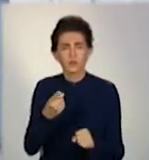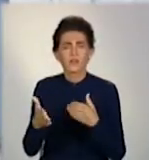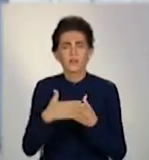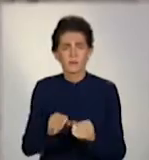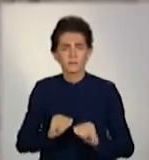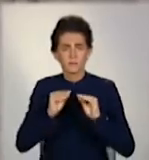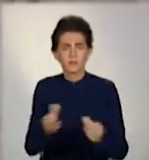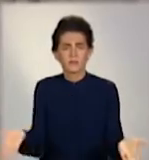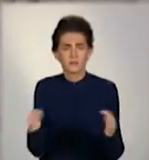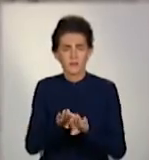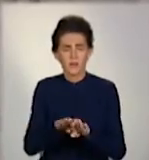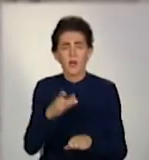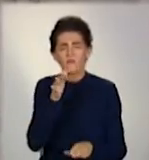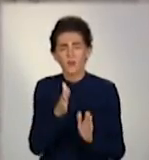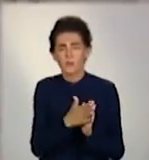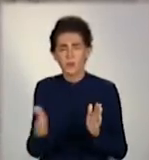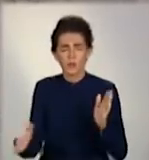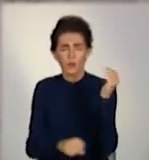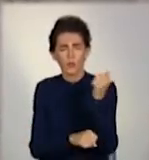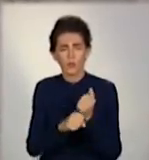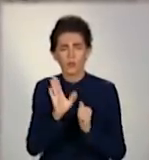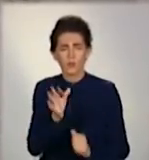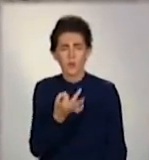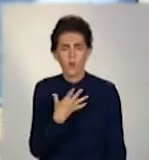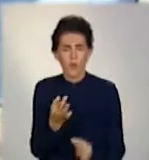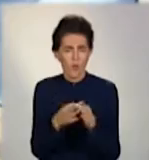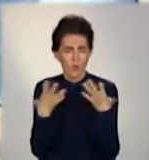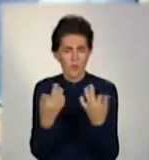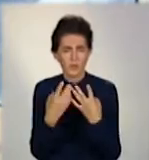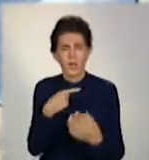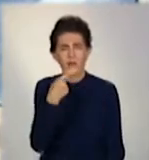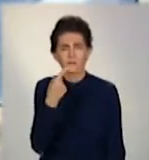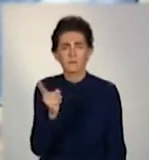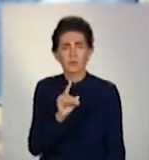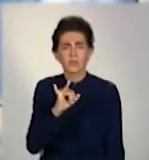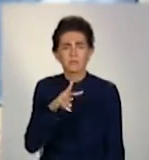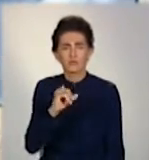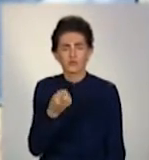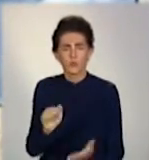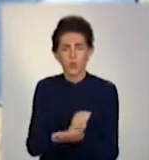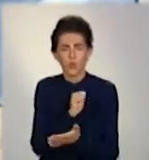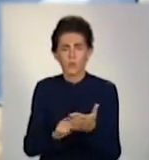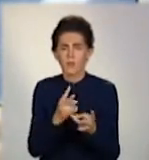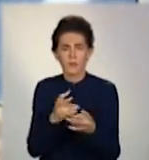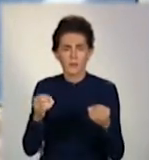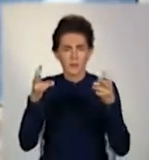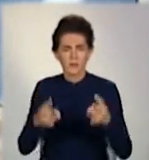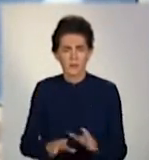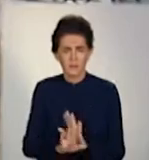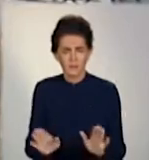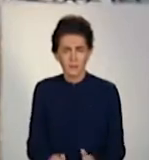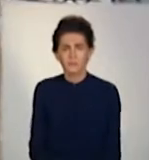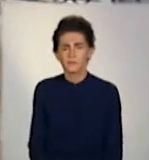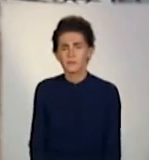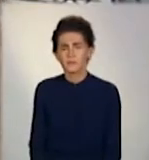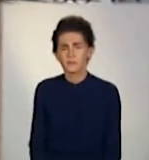установи зачинили. Трохи згодом комунальники надали коментар. Наголосили, майно і документи не постраждали.